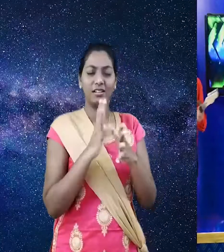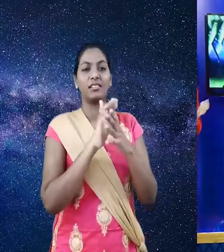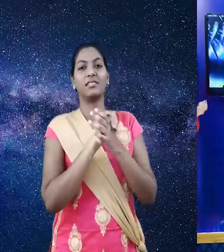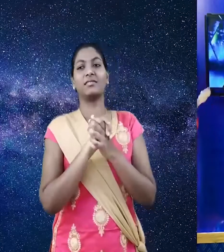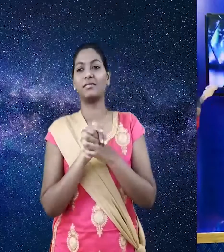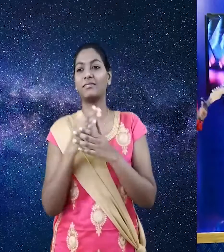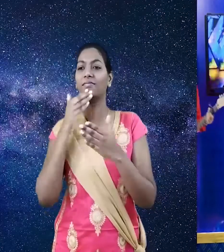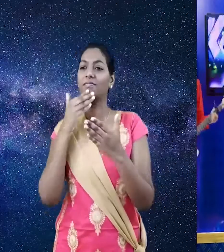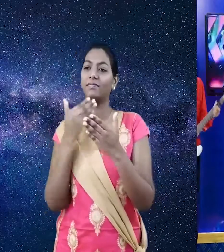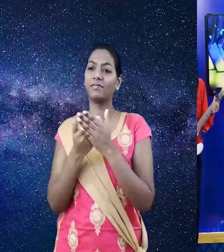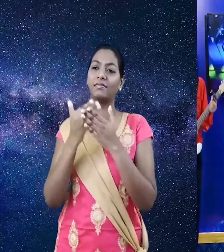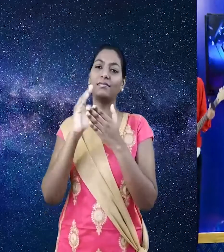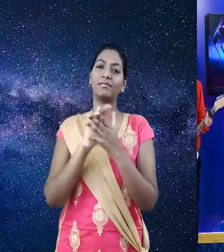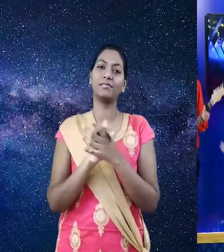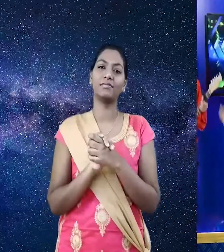तेरी स्तुति